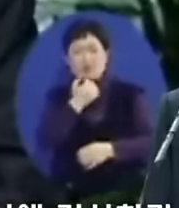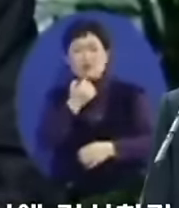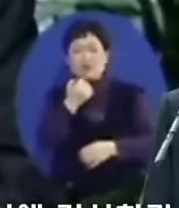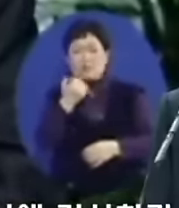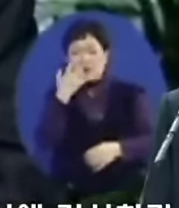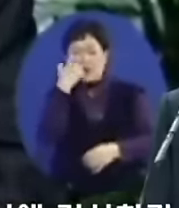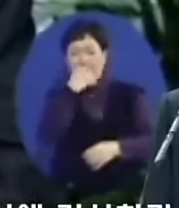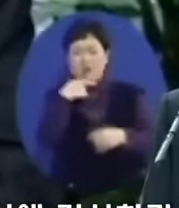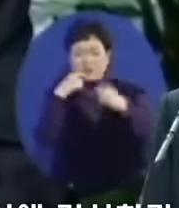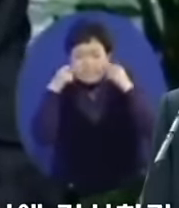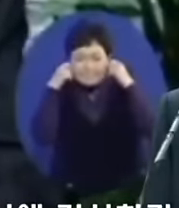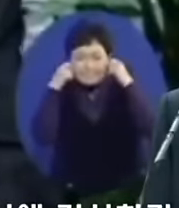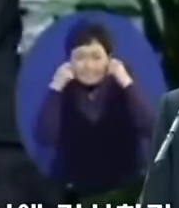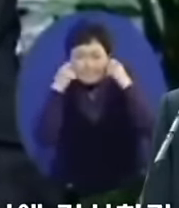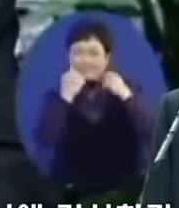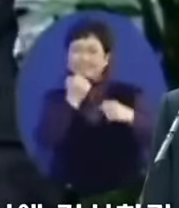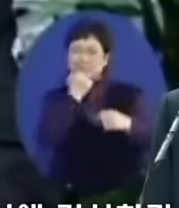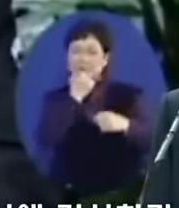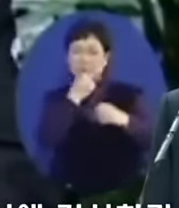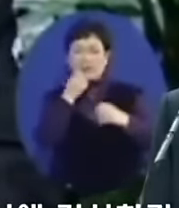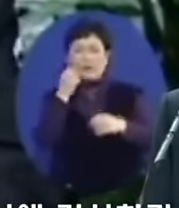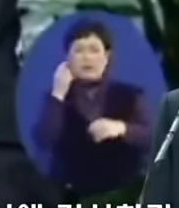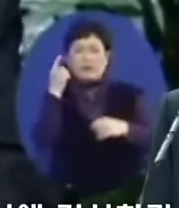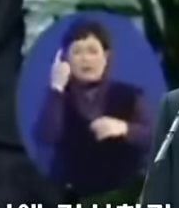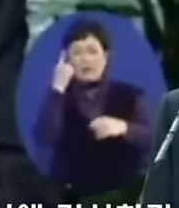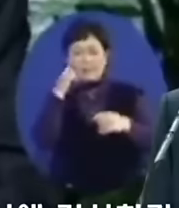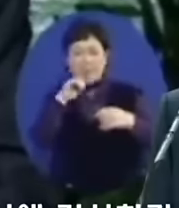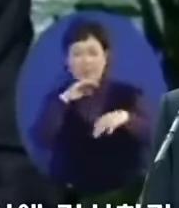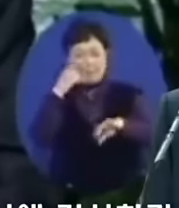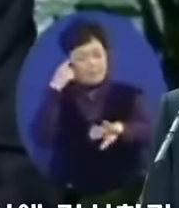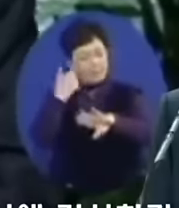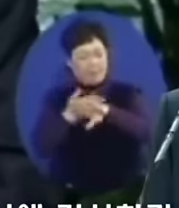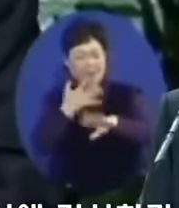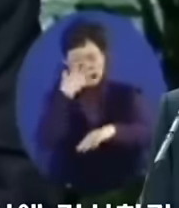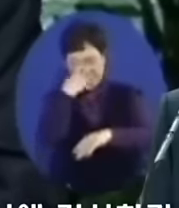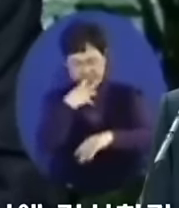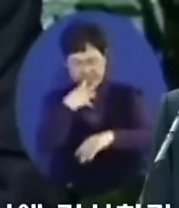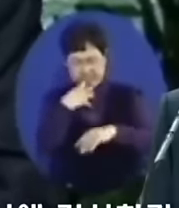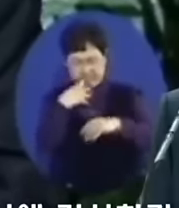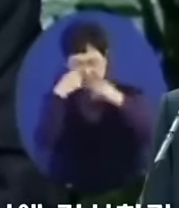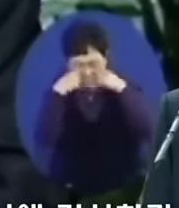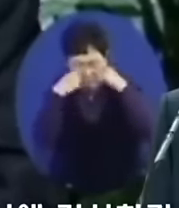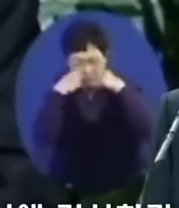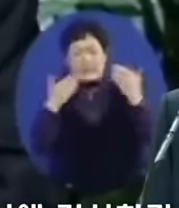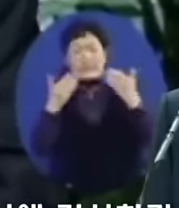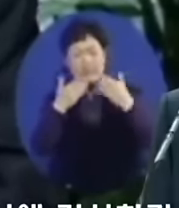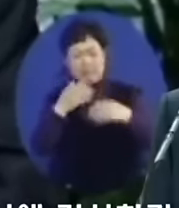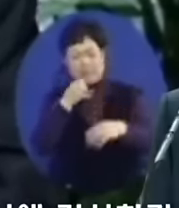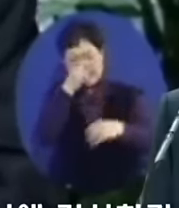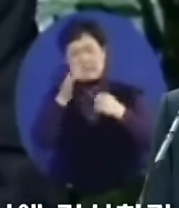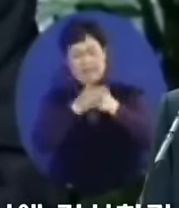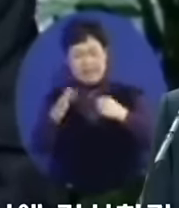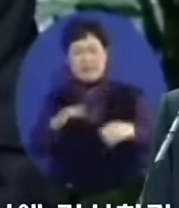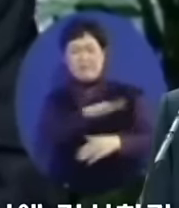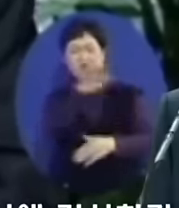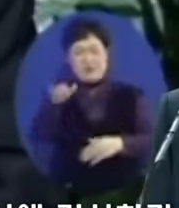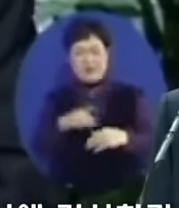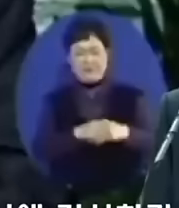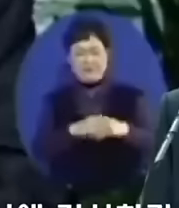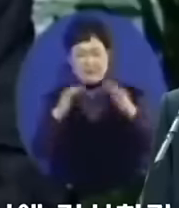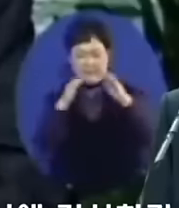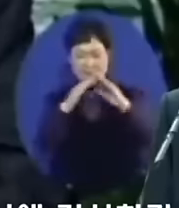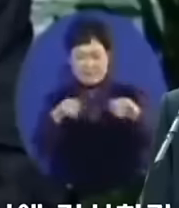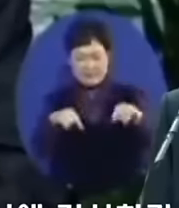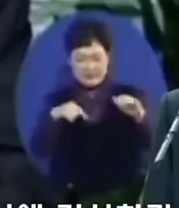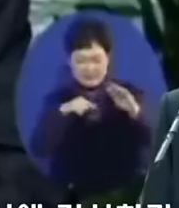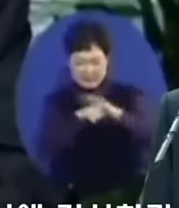것입니다. 웃을 일은 별로 없고 울 일만 잔뜩 쌓인 것입니다. 그러므로 우리는 집에